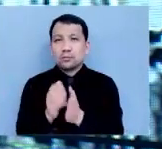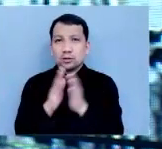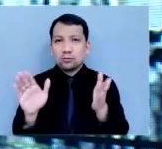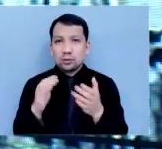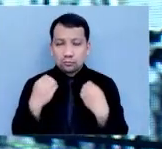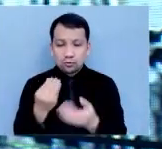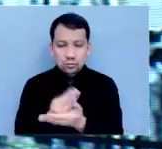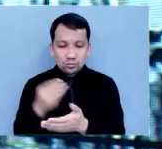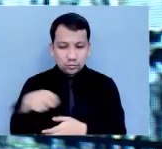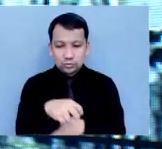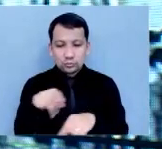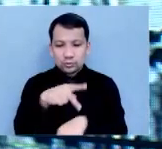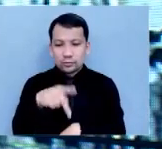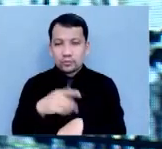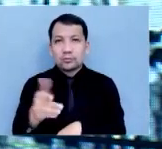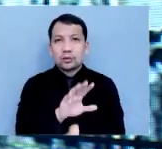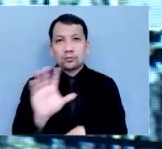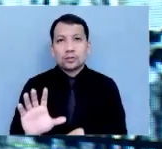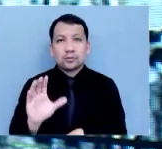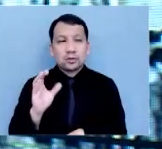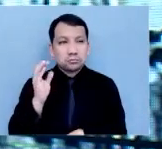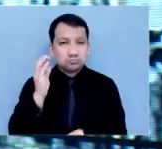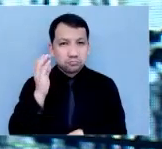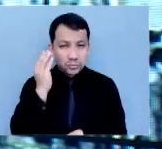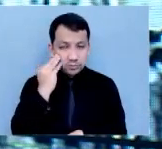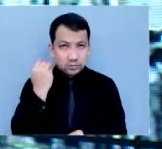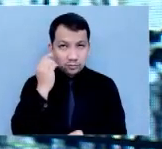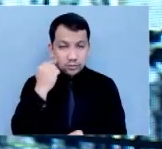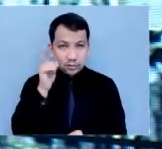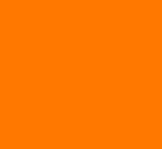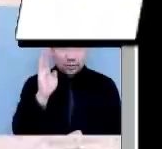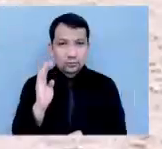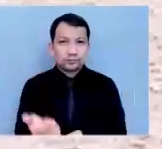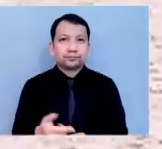ang turismo sa bansa. Nasa frontline ng balitang yan, si Mayan Los Baños.